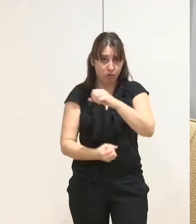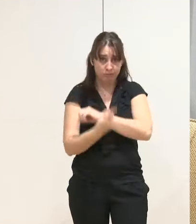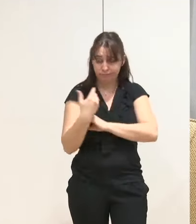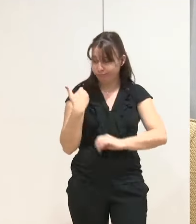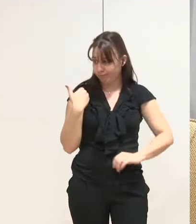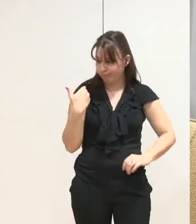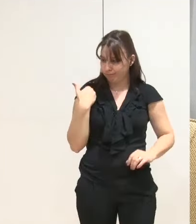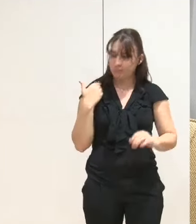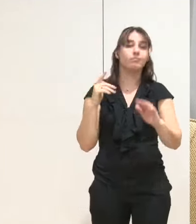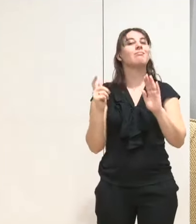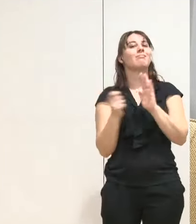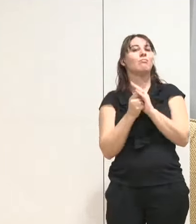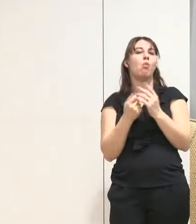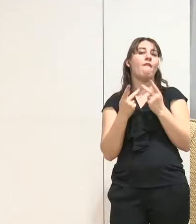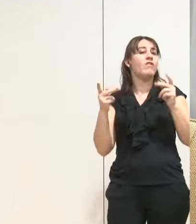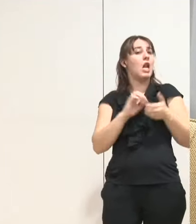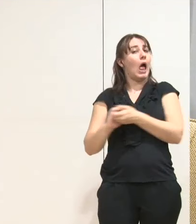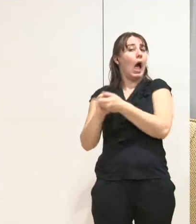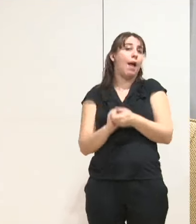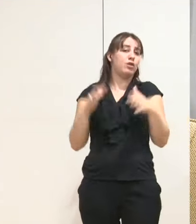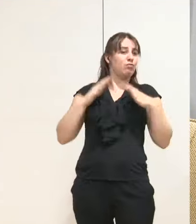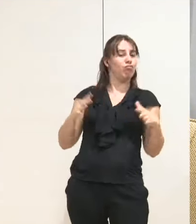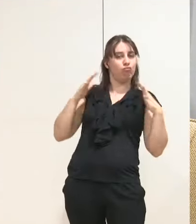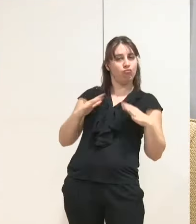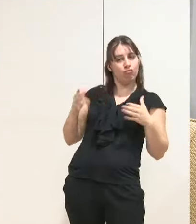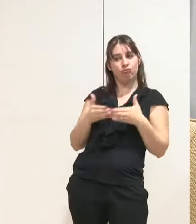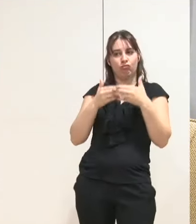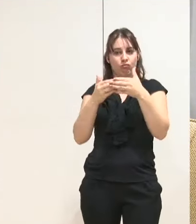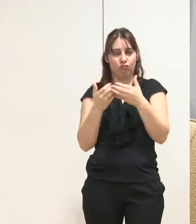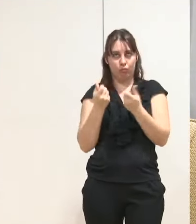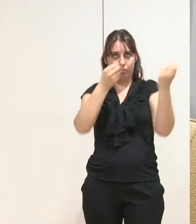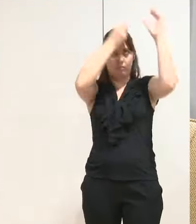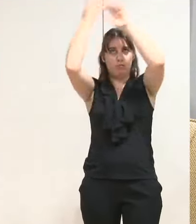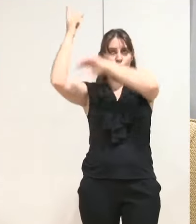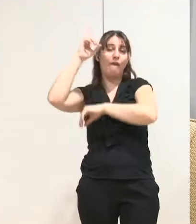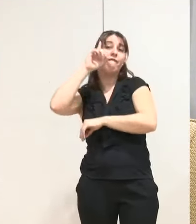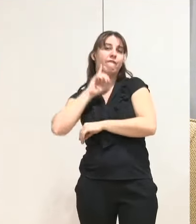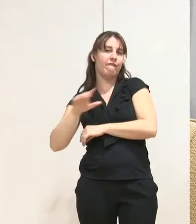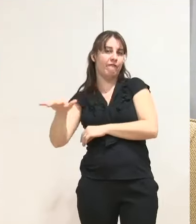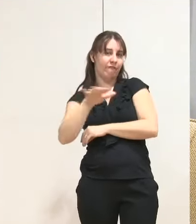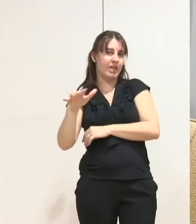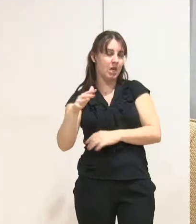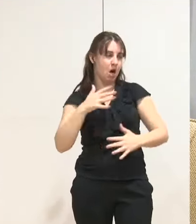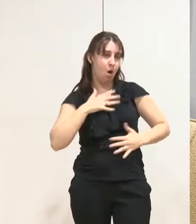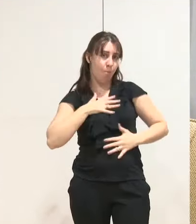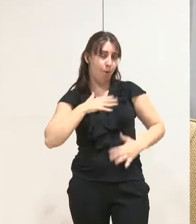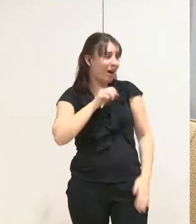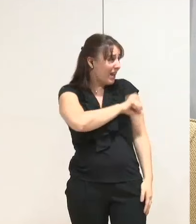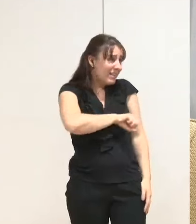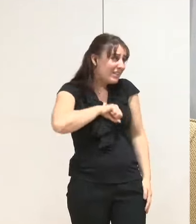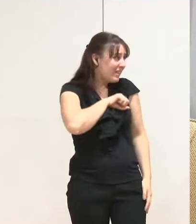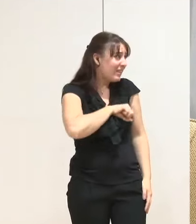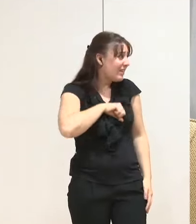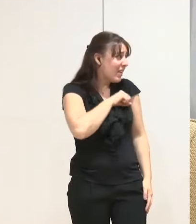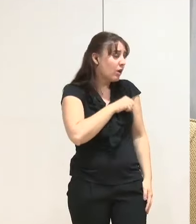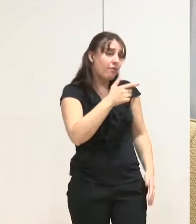quand on quand je sors en ville avec des amis certains je pense notamment à des filles ont peur et je suis désolé de vous le dire peut-être